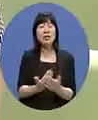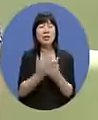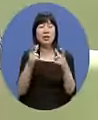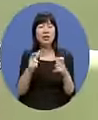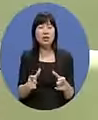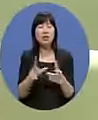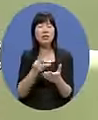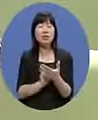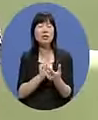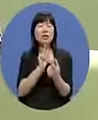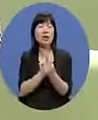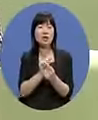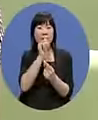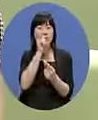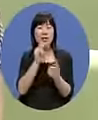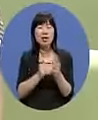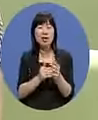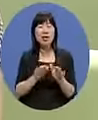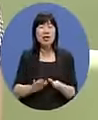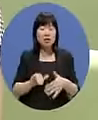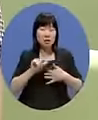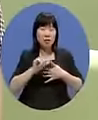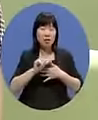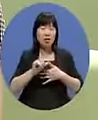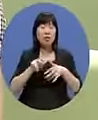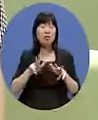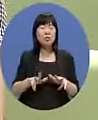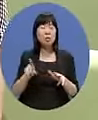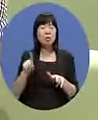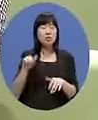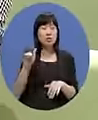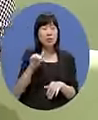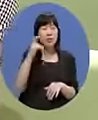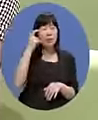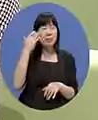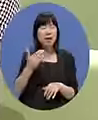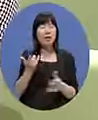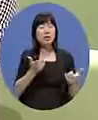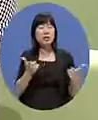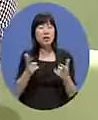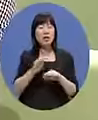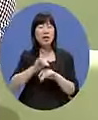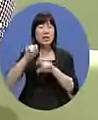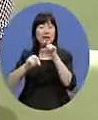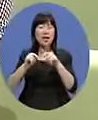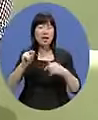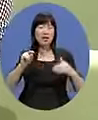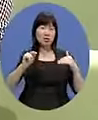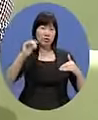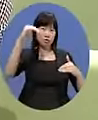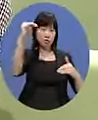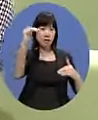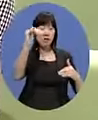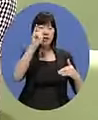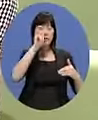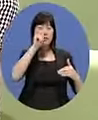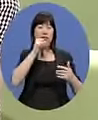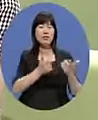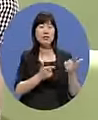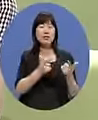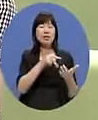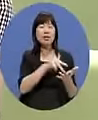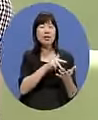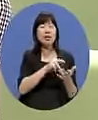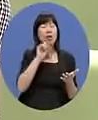영역에 문제를 일으키거든요. 근데 이제 명운은 그러면 어디에 있느냐? 이걸 크게 조절과 실행이라는 걸로 크게 두 개를 나누어 보면 조절